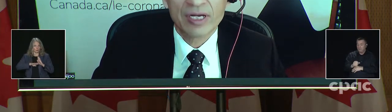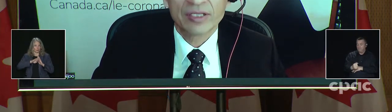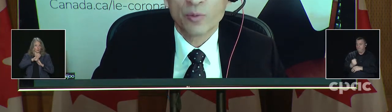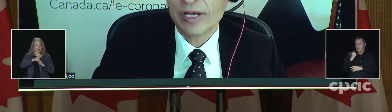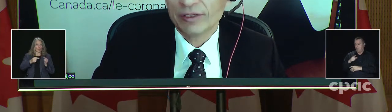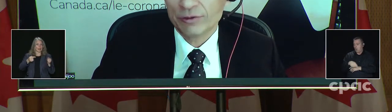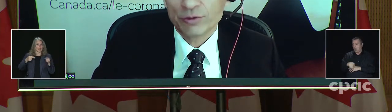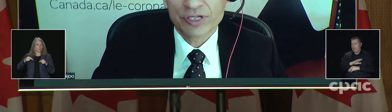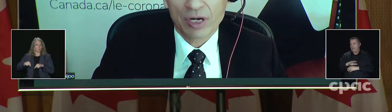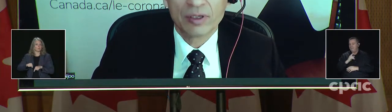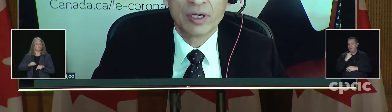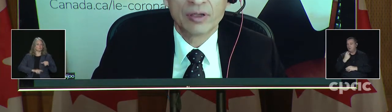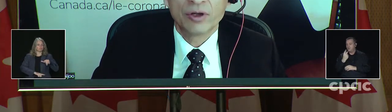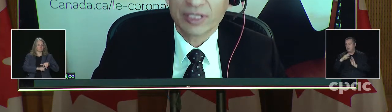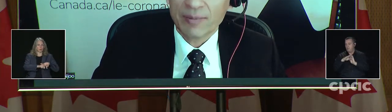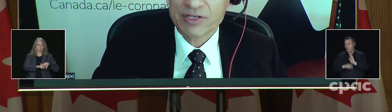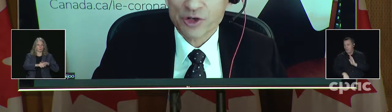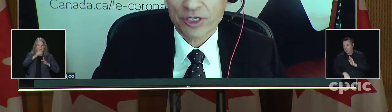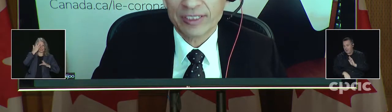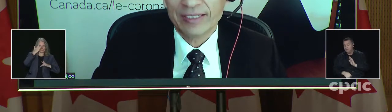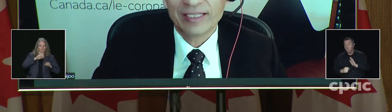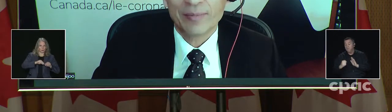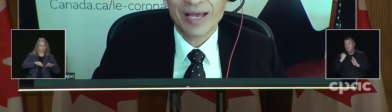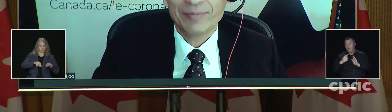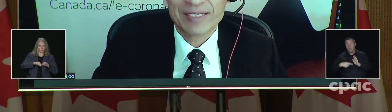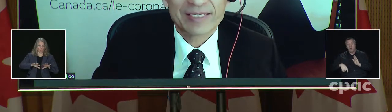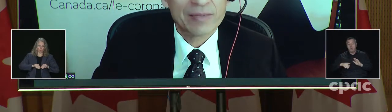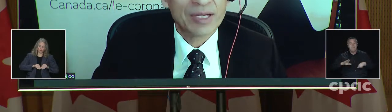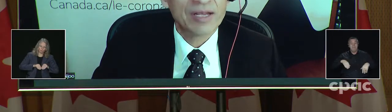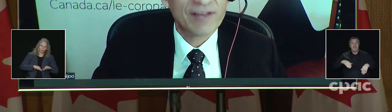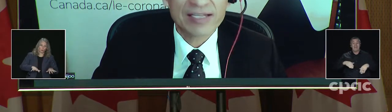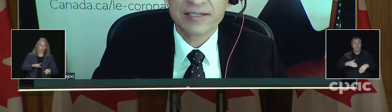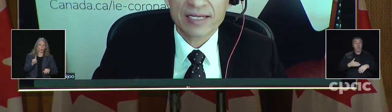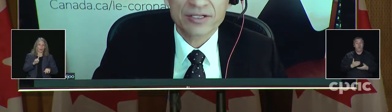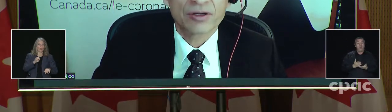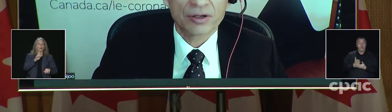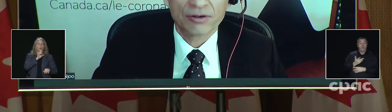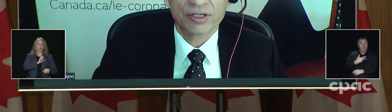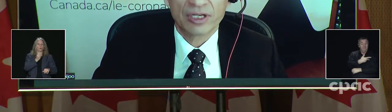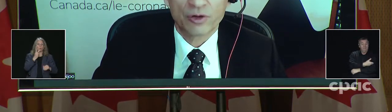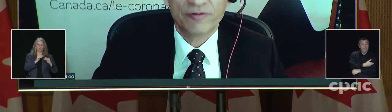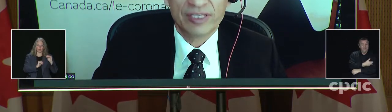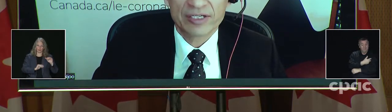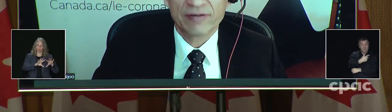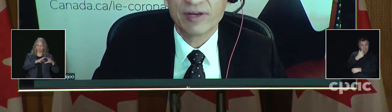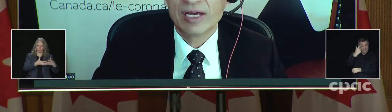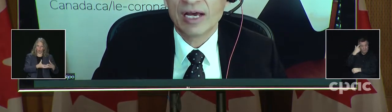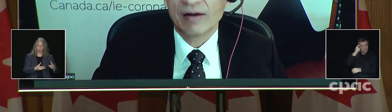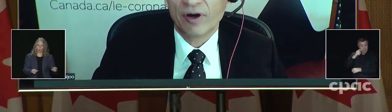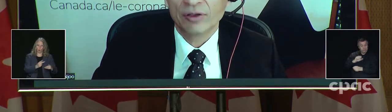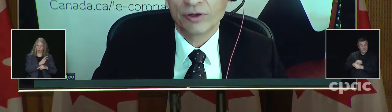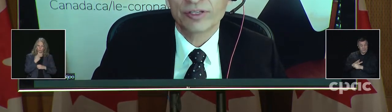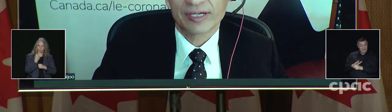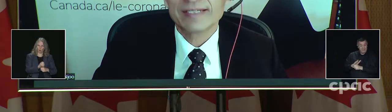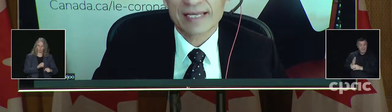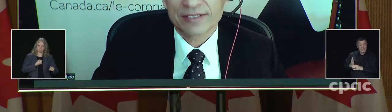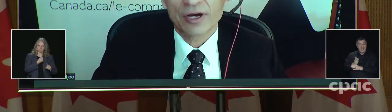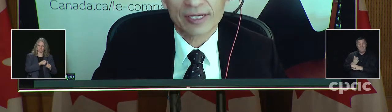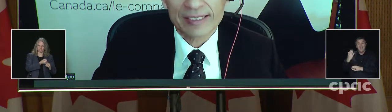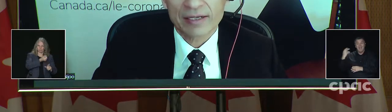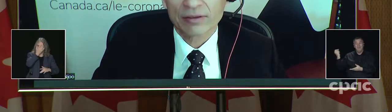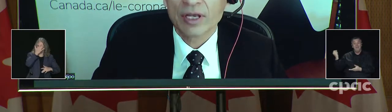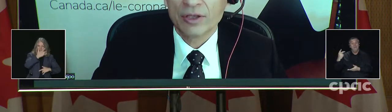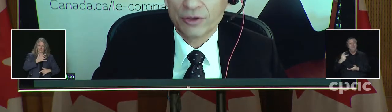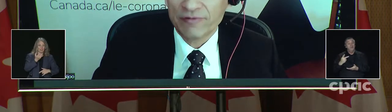enfants de moins de 12 ans, dont la majorité n'était pas admissible à la vaccination contre la COVID-19 avant